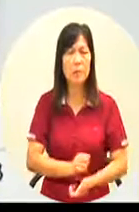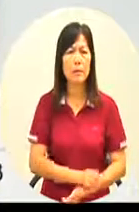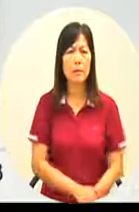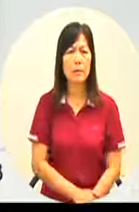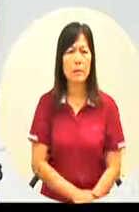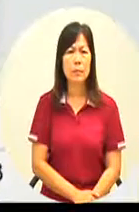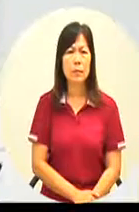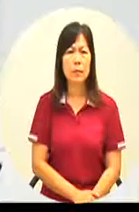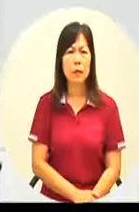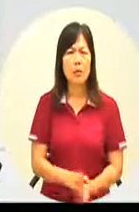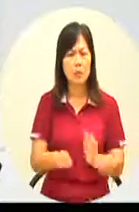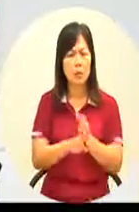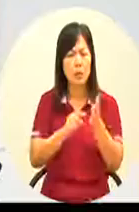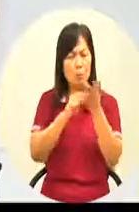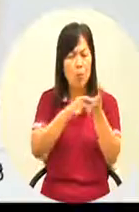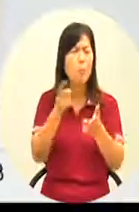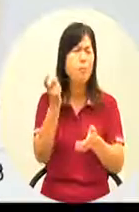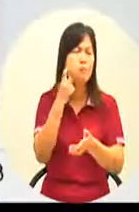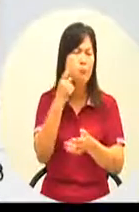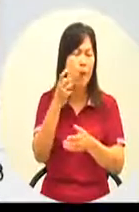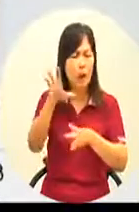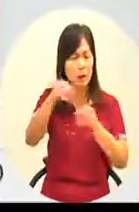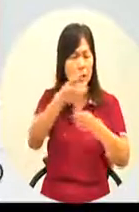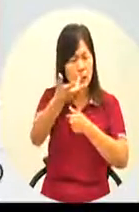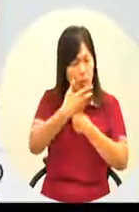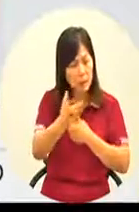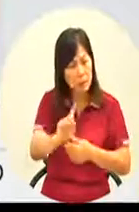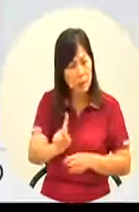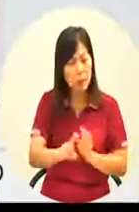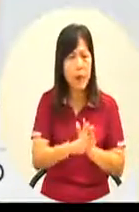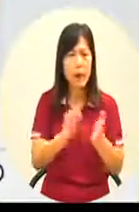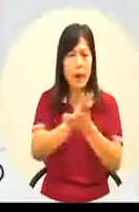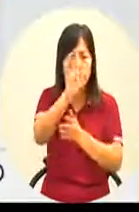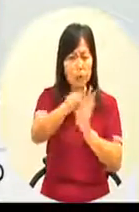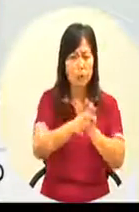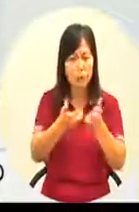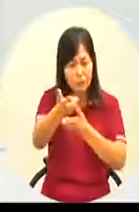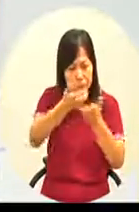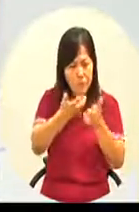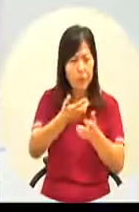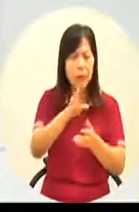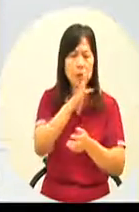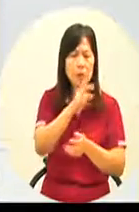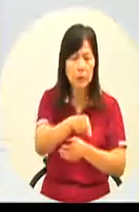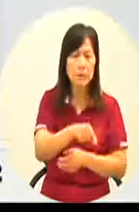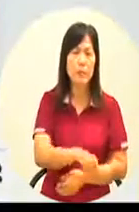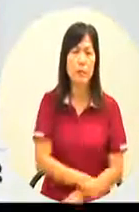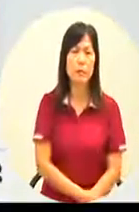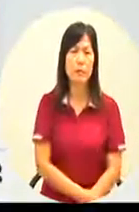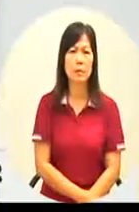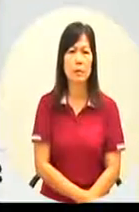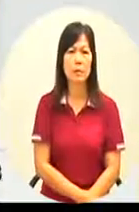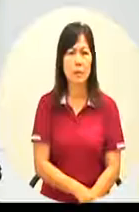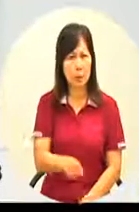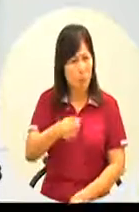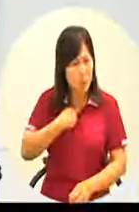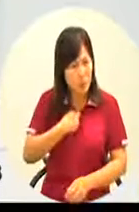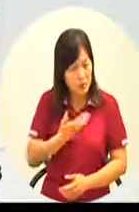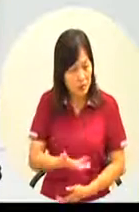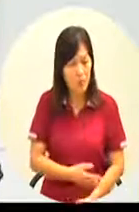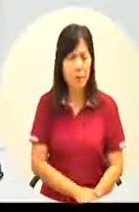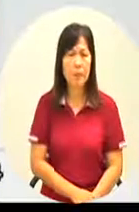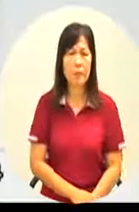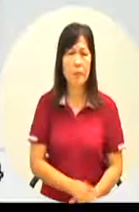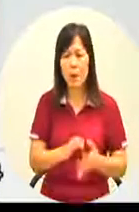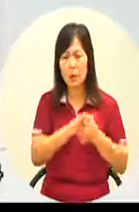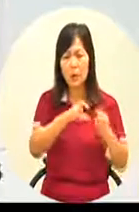为什么会有报假资料到我们这里来？那假资料就是我们将来分配的对象。民政局知道这些事吗？这攸关我